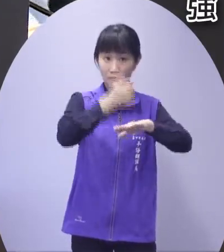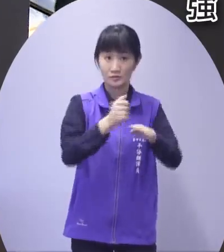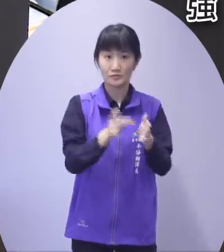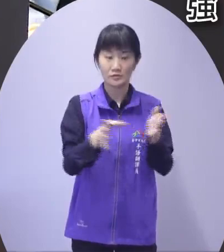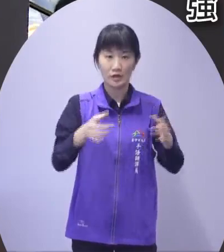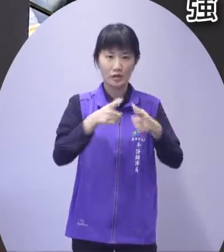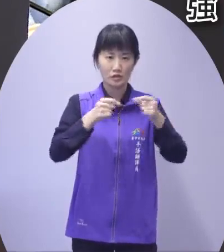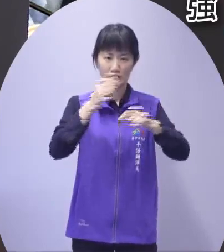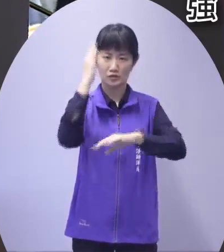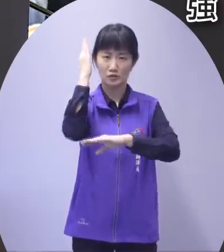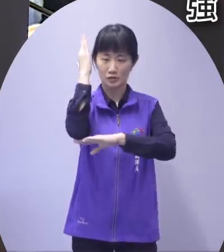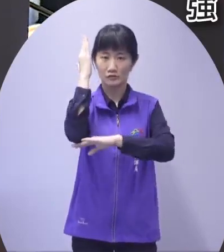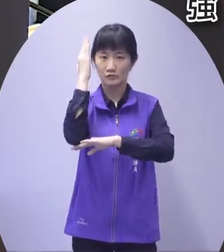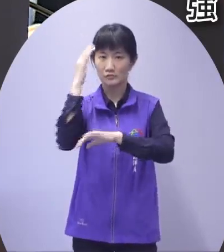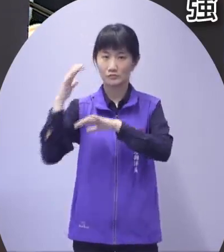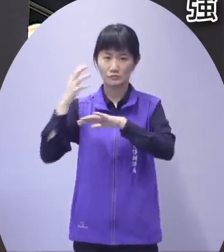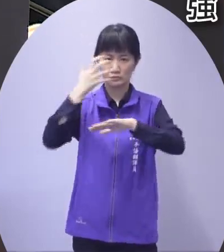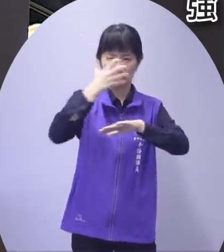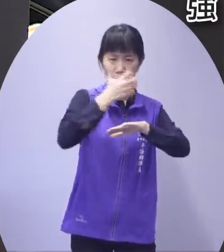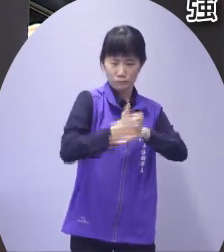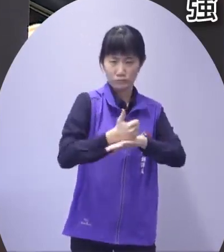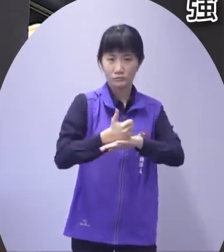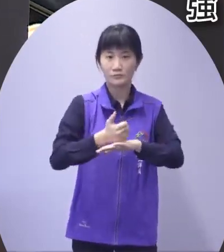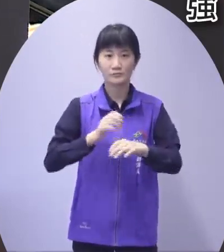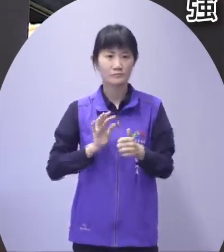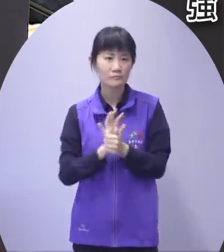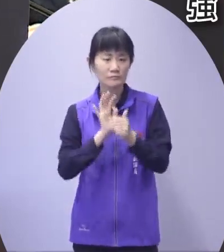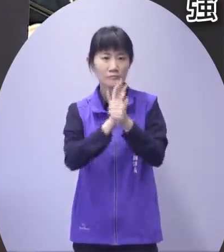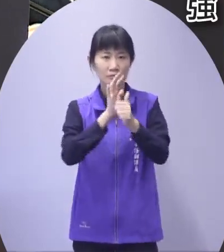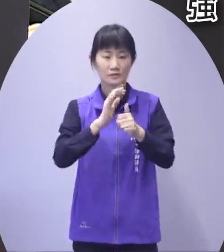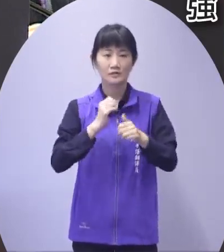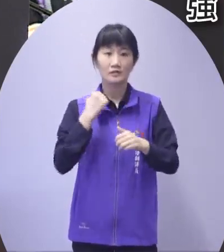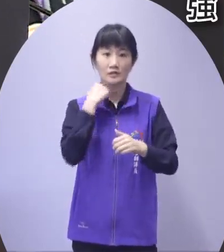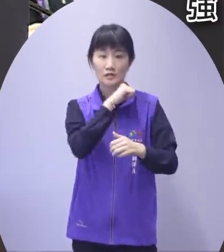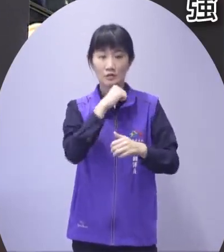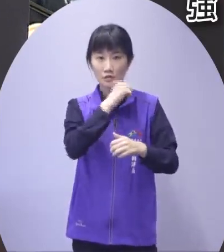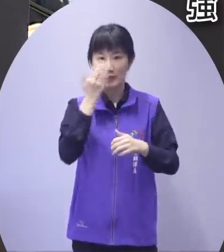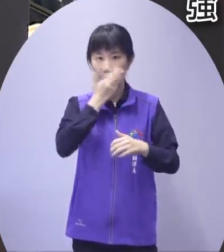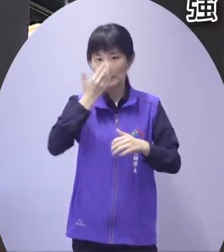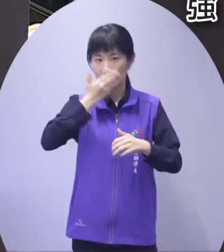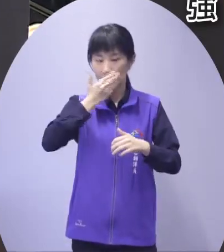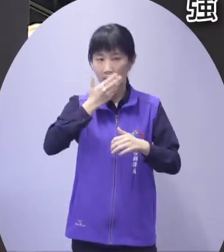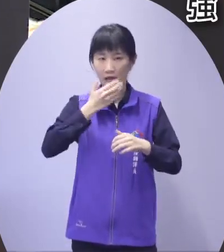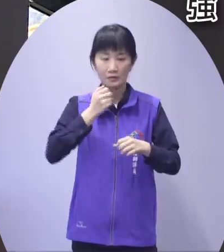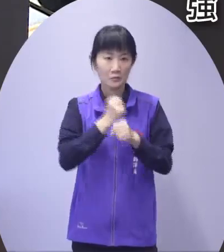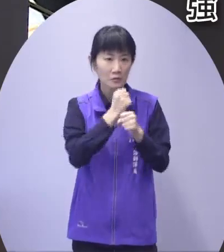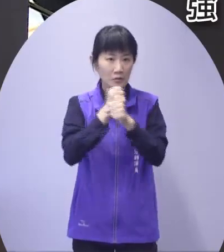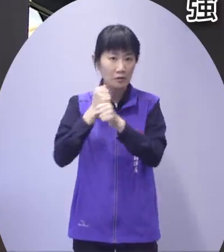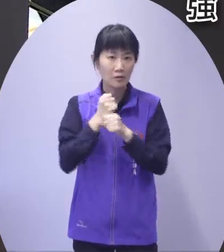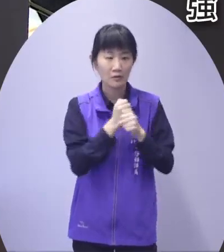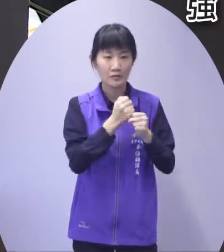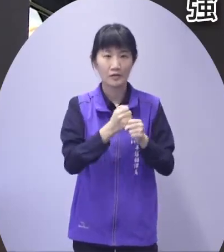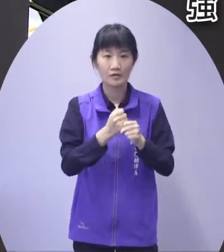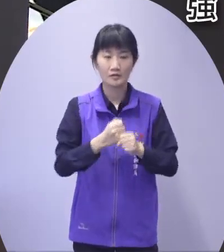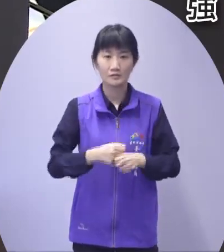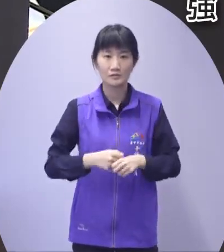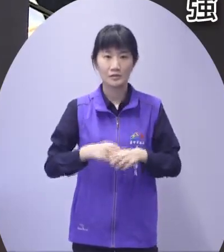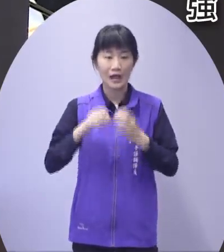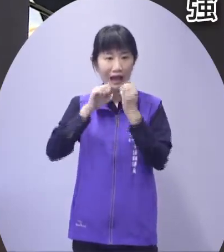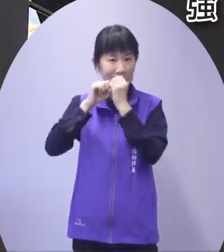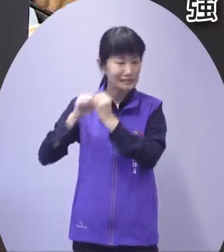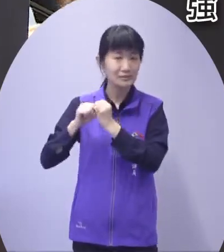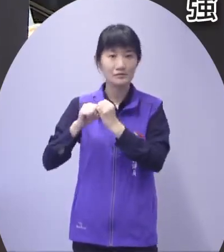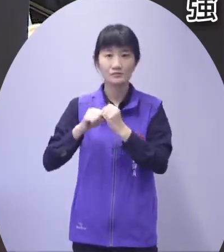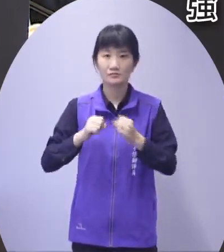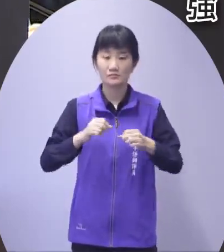日本政府为了发展台湾的糖业，台湾的制糖业所设的一个糖甘蔗疫苗的一